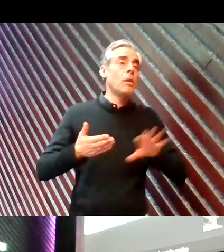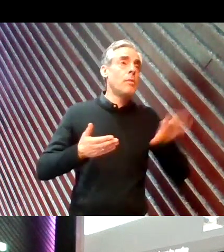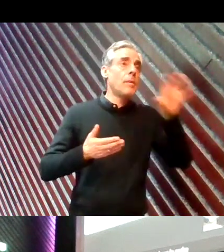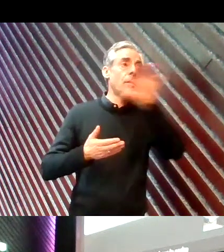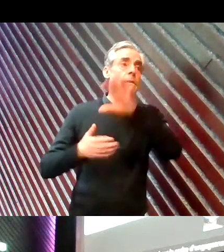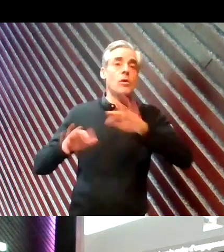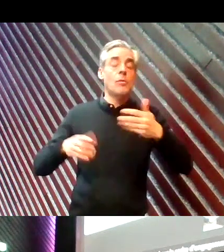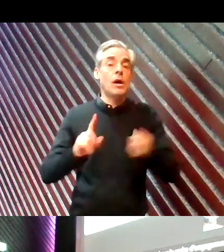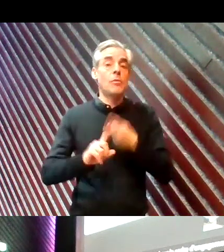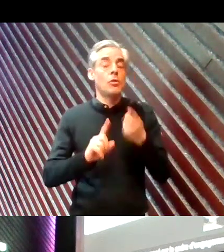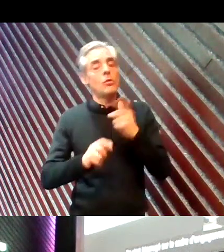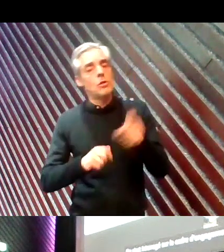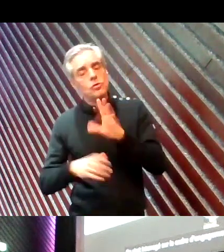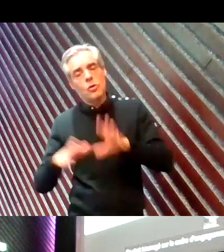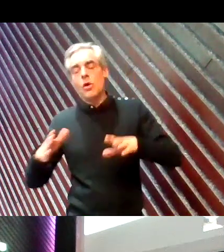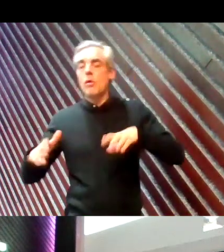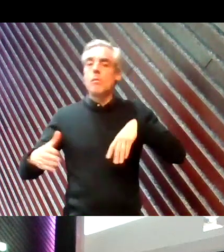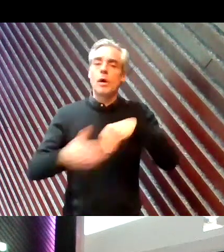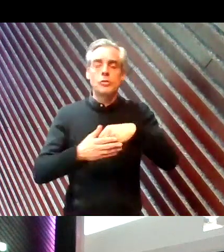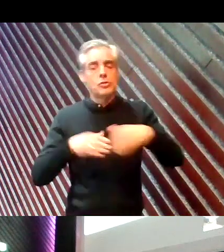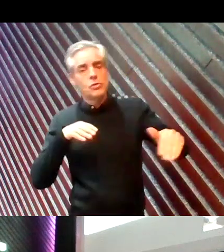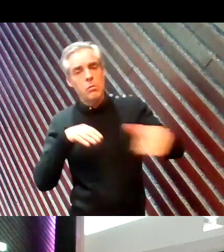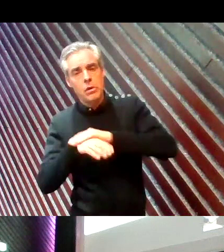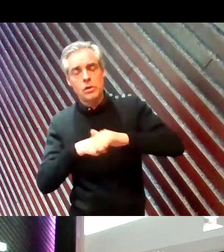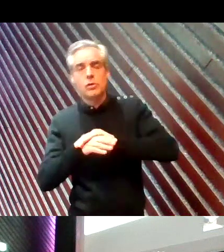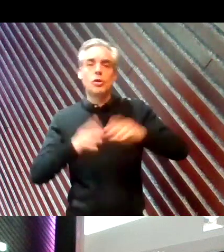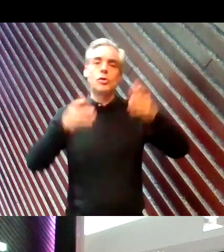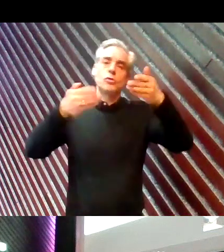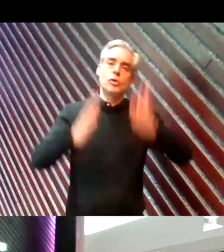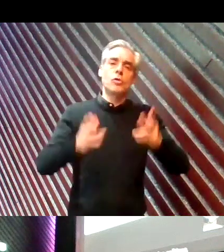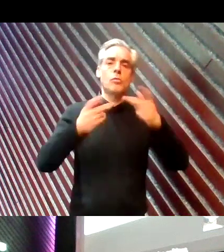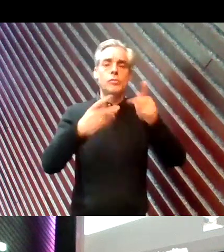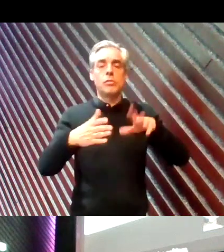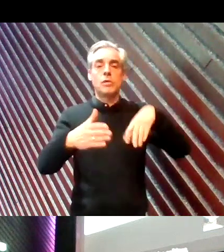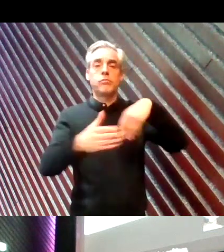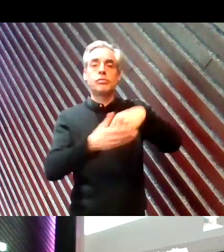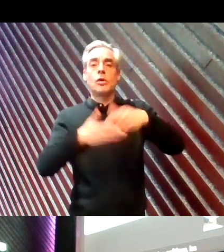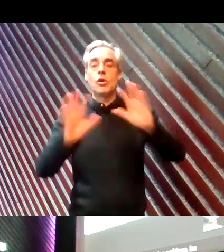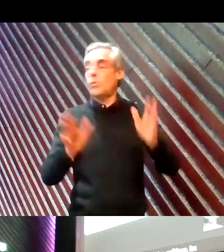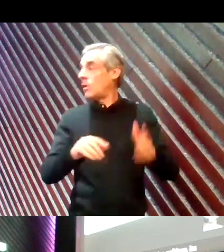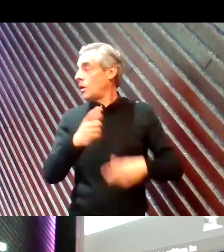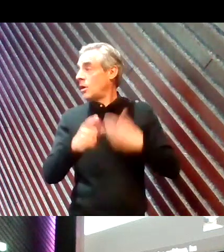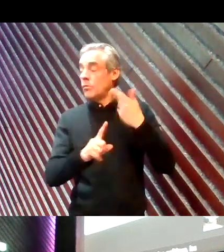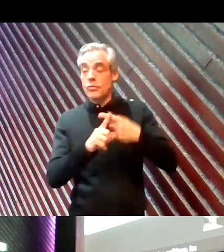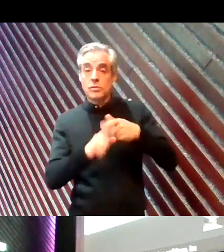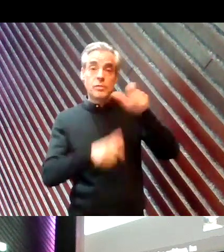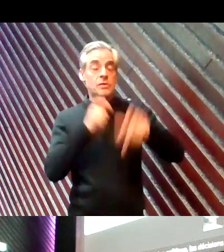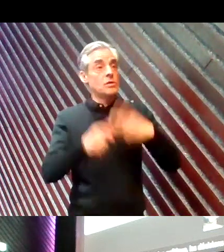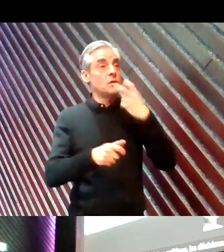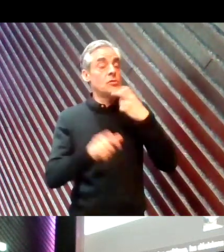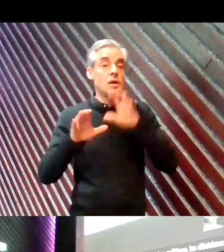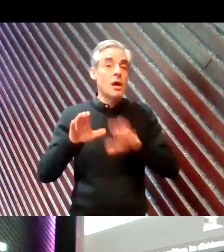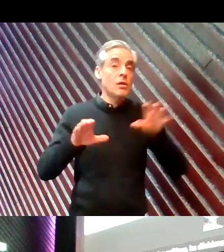extrêmement important. Il y a la participation politique aux décisions publiques, on en reviendra, mais aussi l'engagement des citoyens sur les territoires. Aujourd